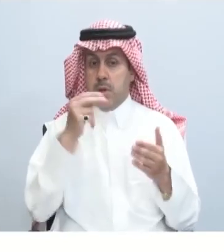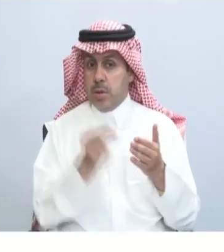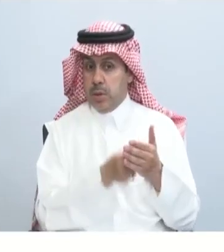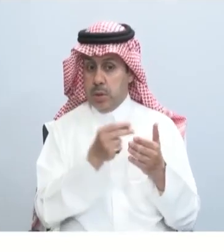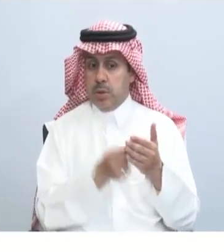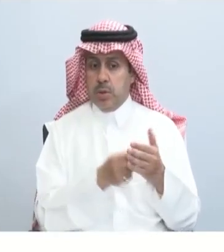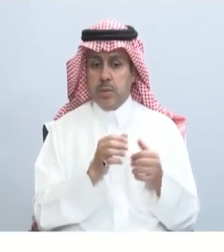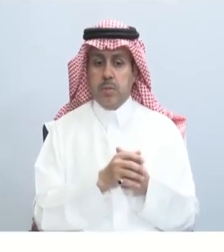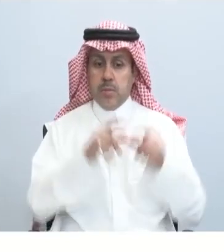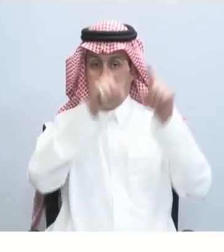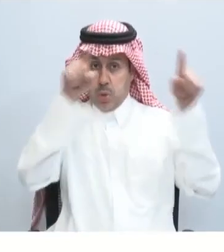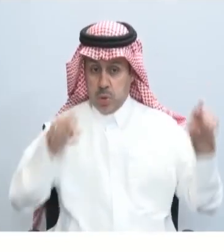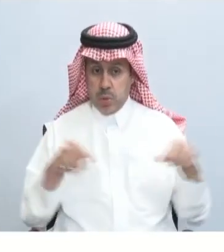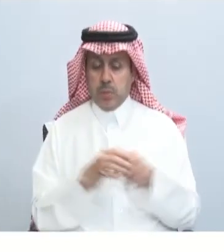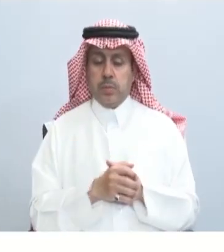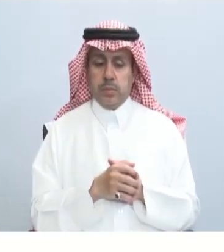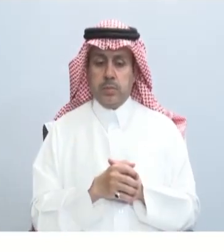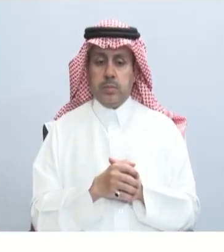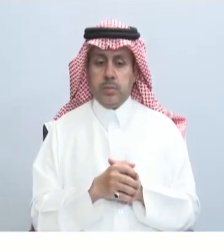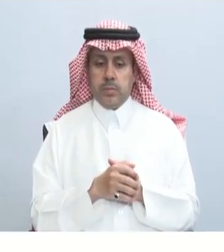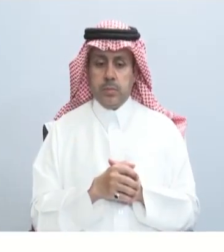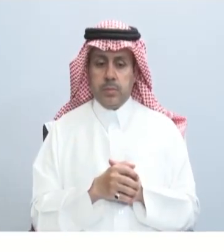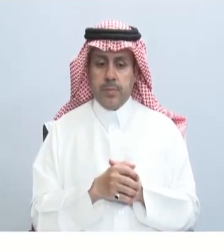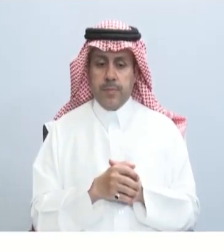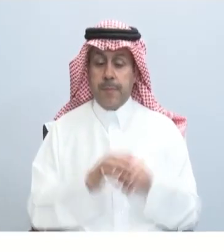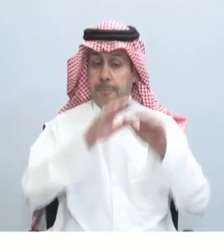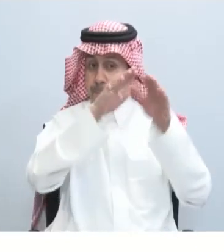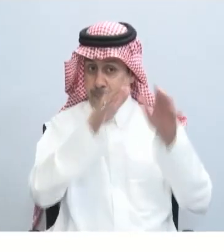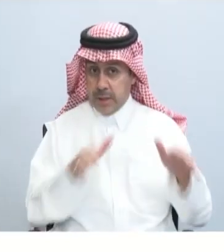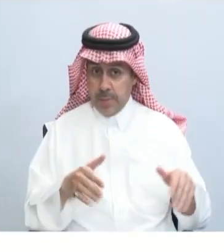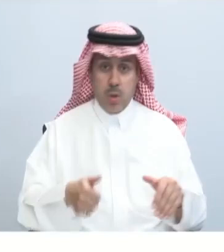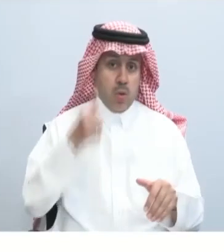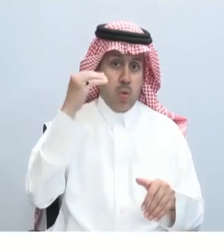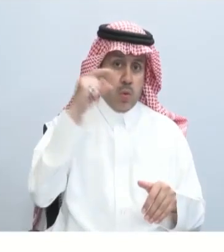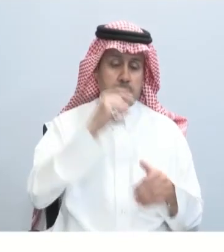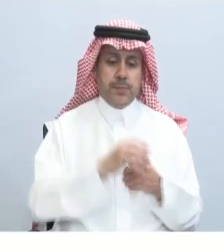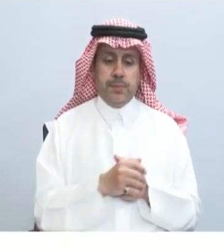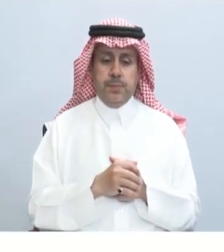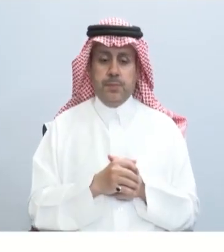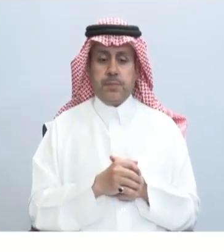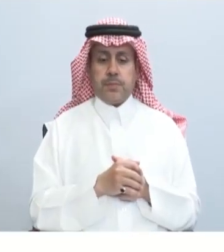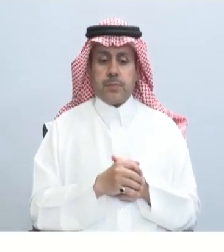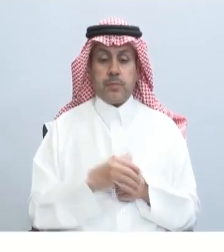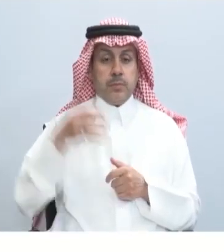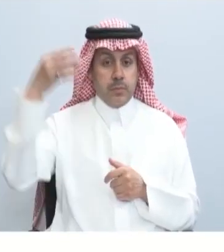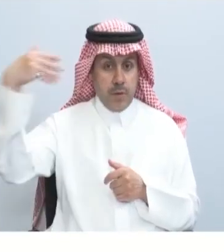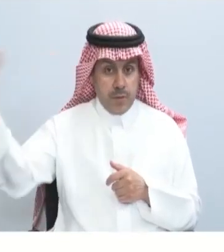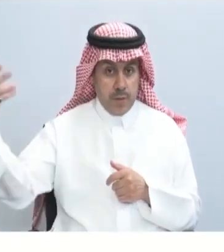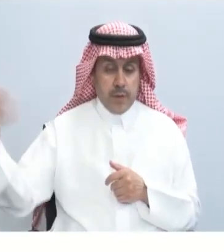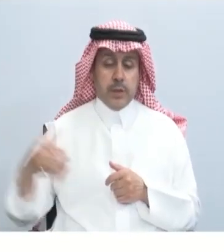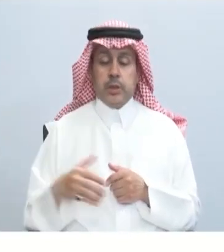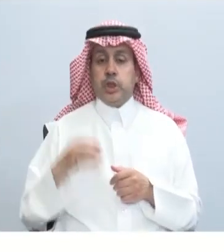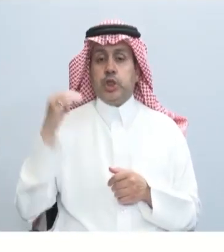كرتوني لهذه الغزوه لاحظوا هنا هذا جبل احد وهنا جيش